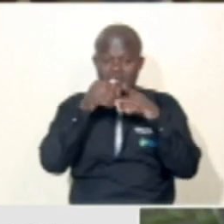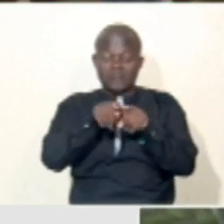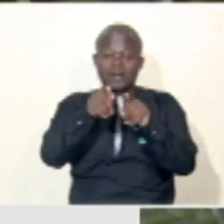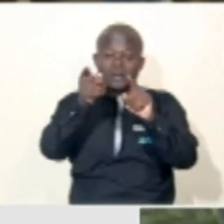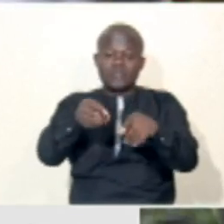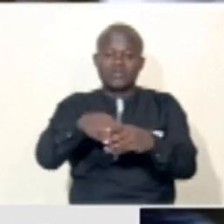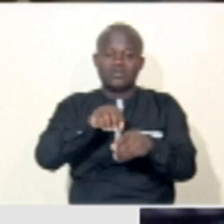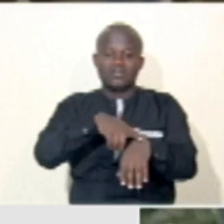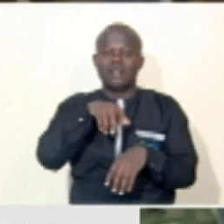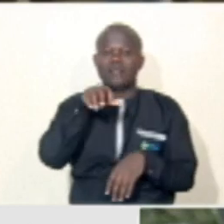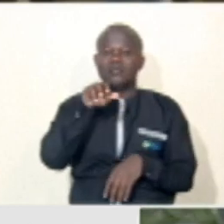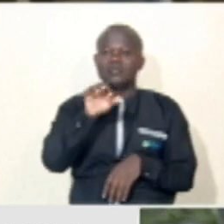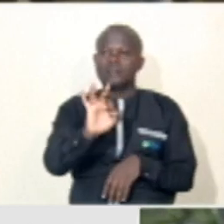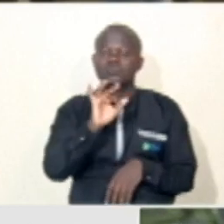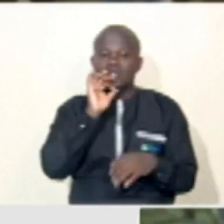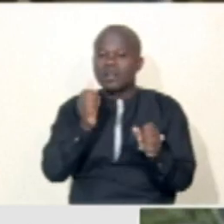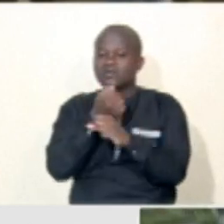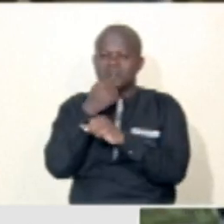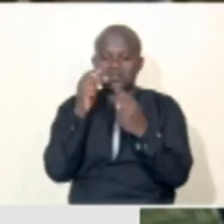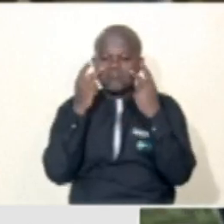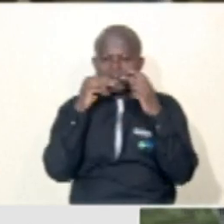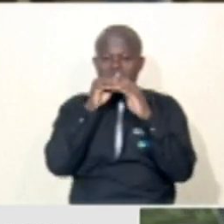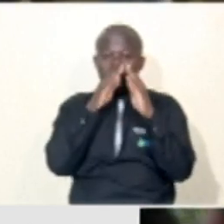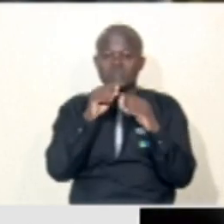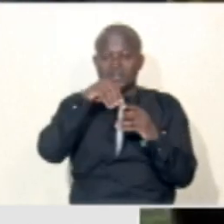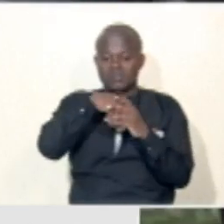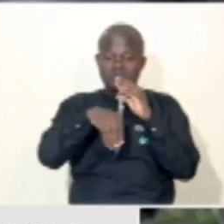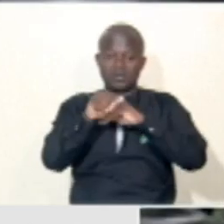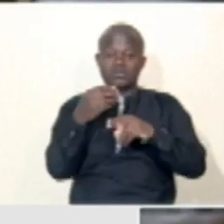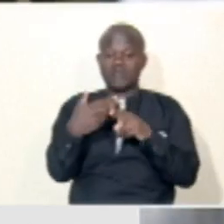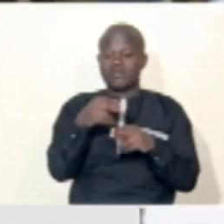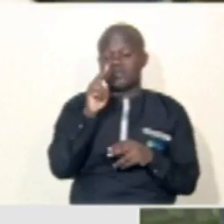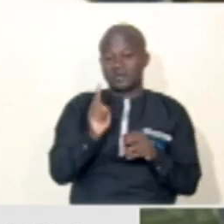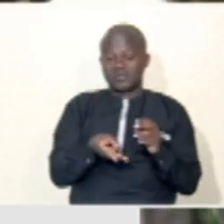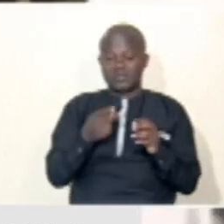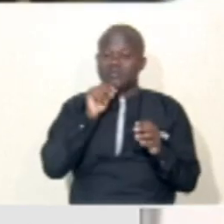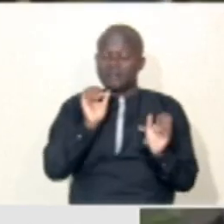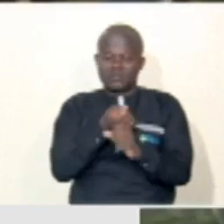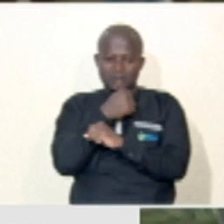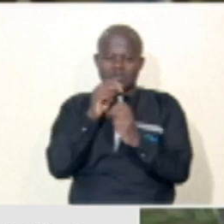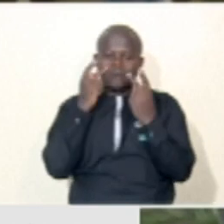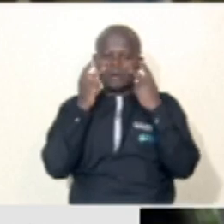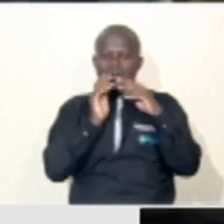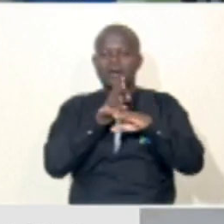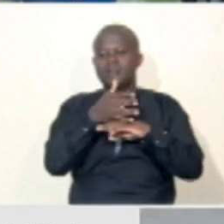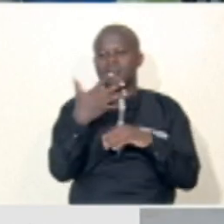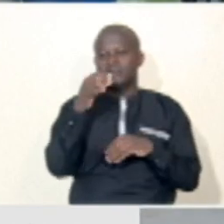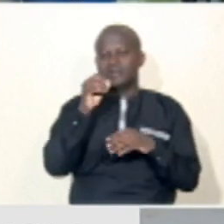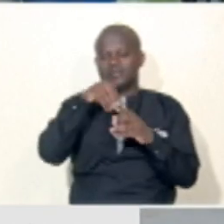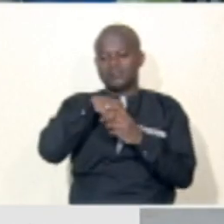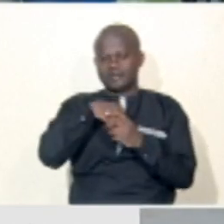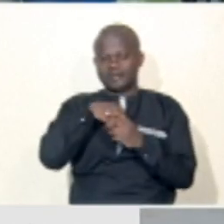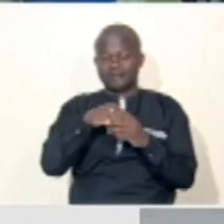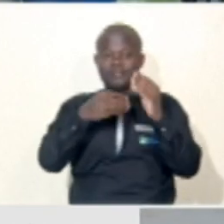saa tatu ntabwo uzasanga mu nyubako irimo abacuruzi hafi 200 ntabwo uzasanga abarenze 50 barimo.